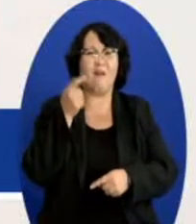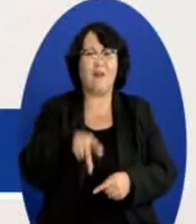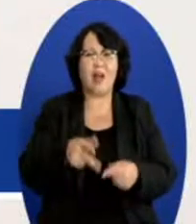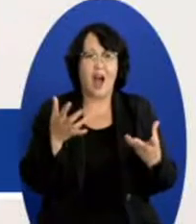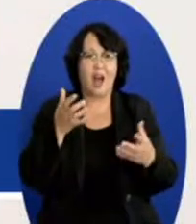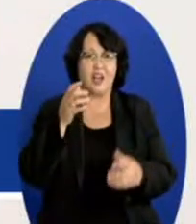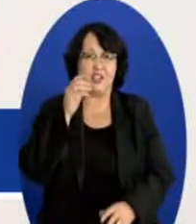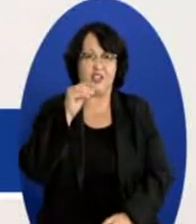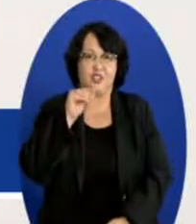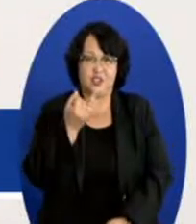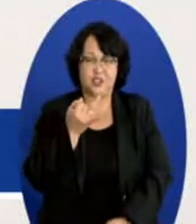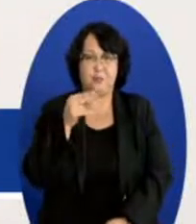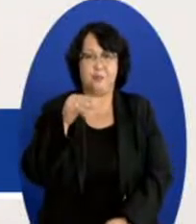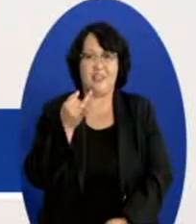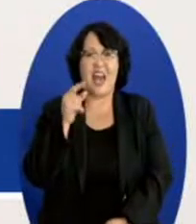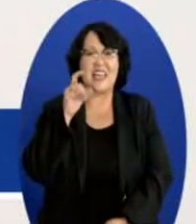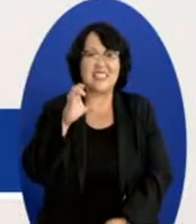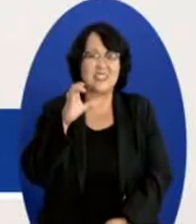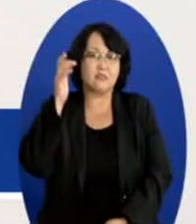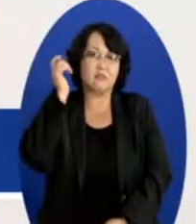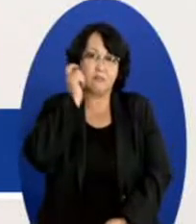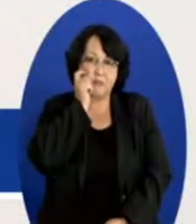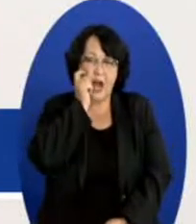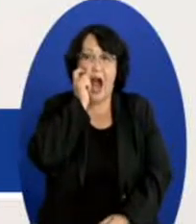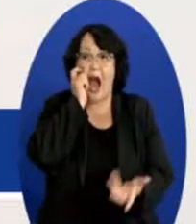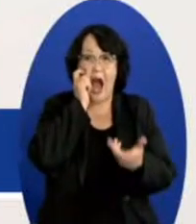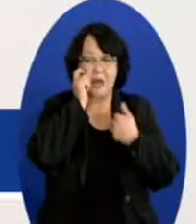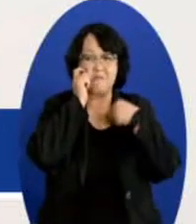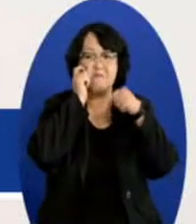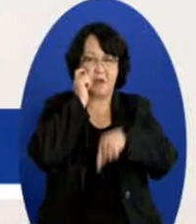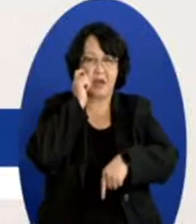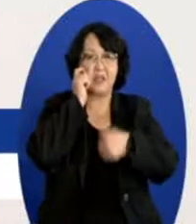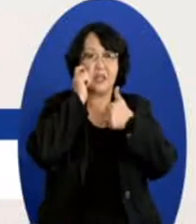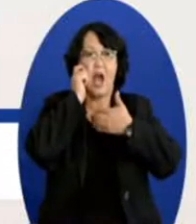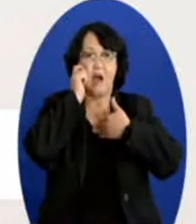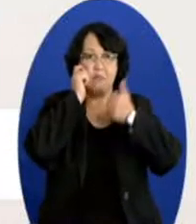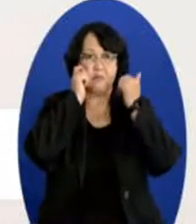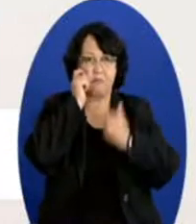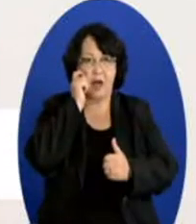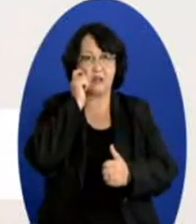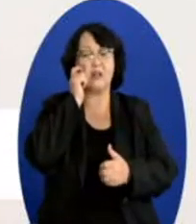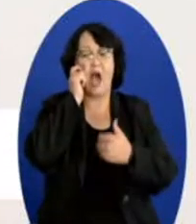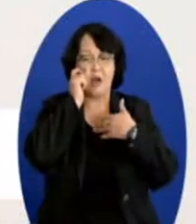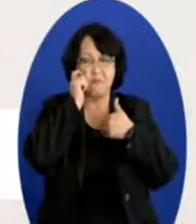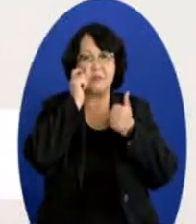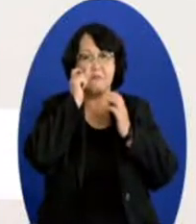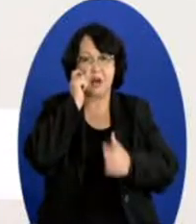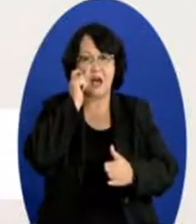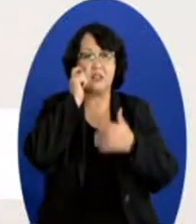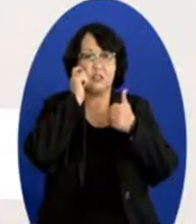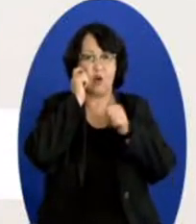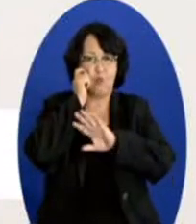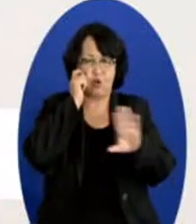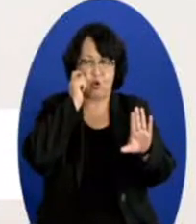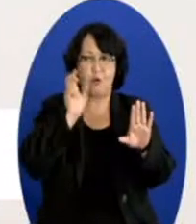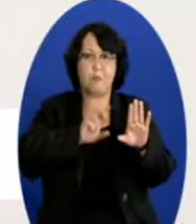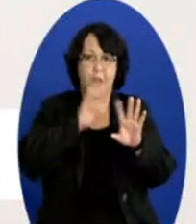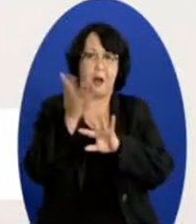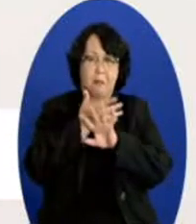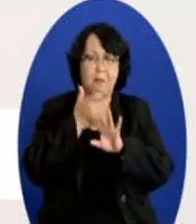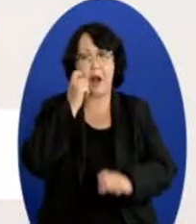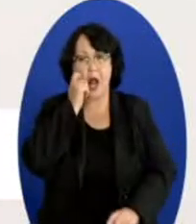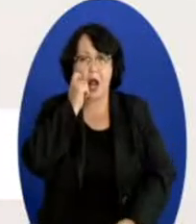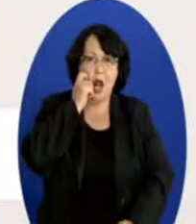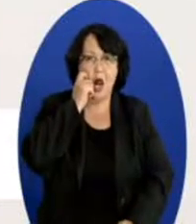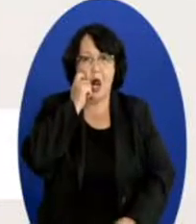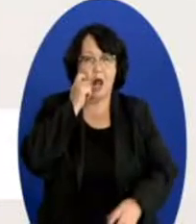холбоо, GPS би яг энэ цаг дээр өнөөдөр сайн явж байна. Өөр олон тав юм хэрэггүй. Би сайн явж байна. Болоо энэ хэ төр